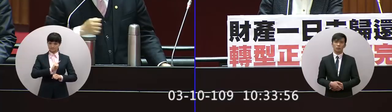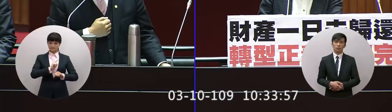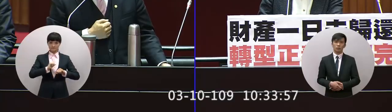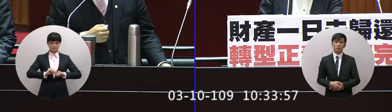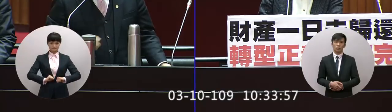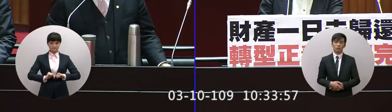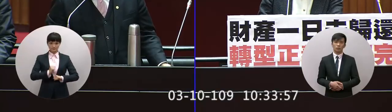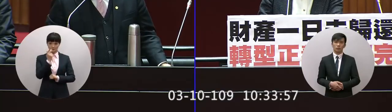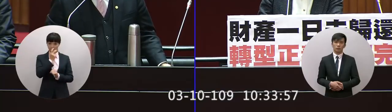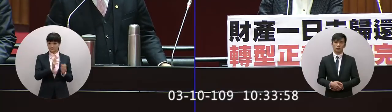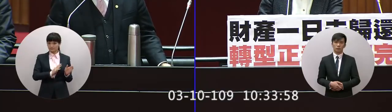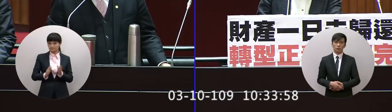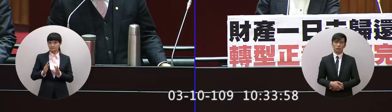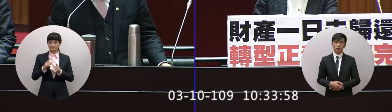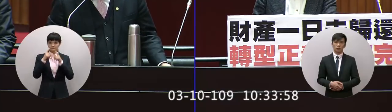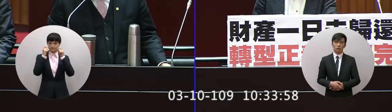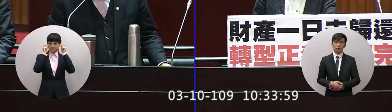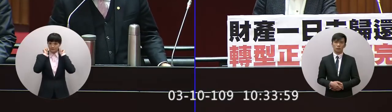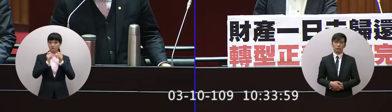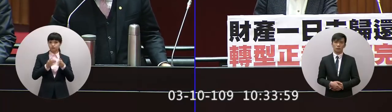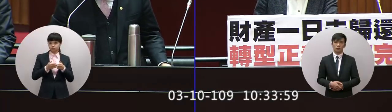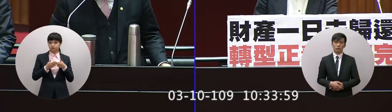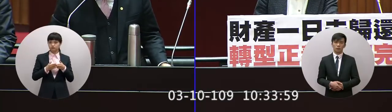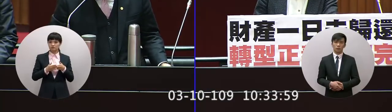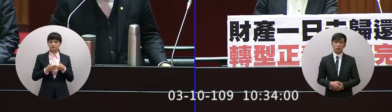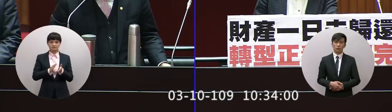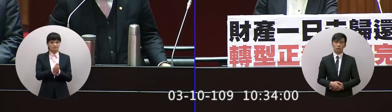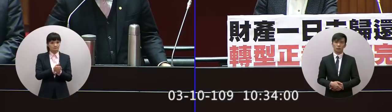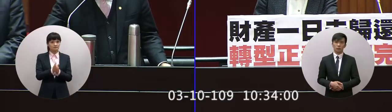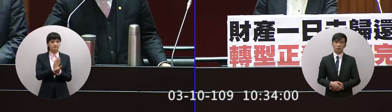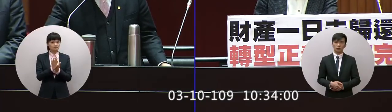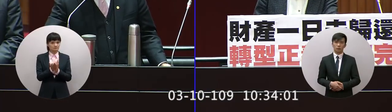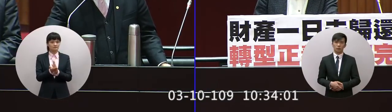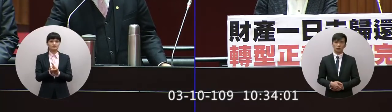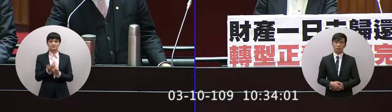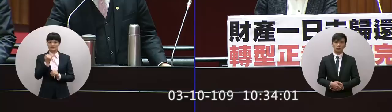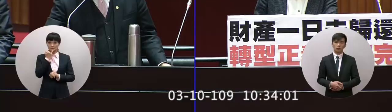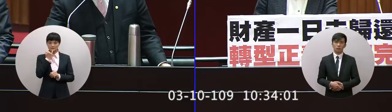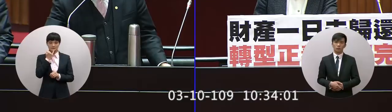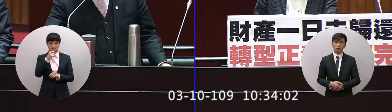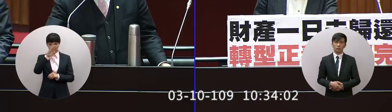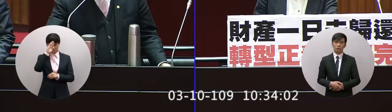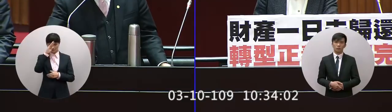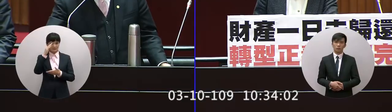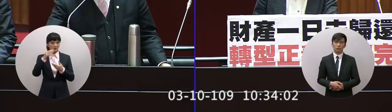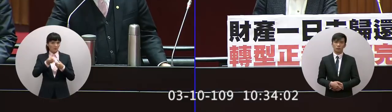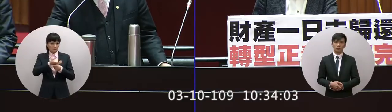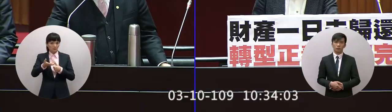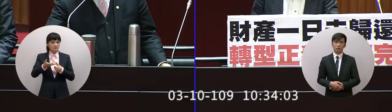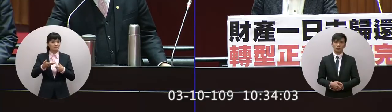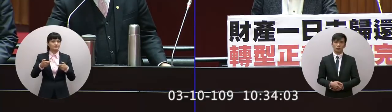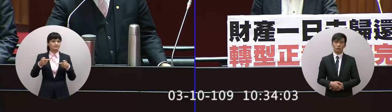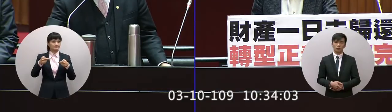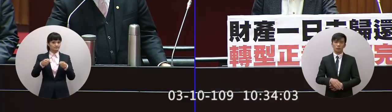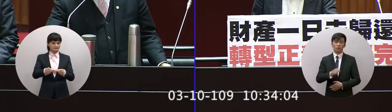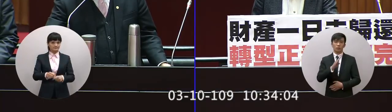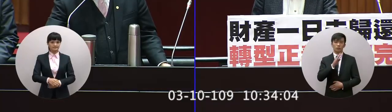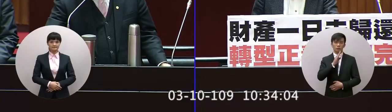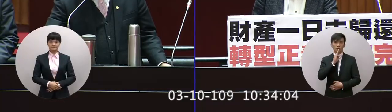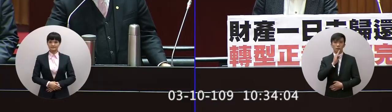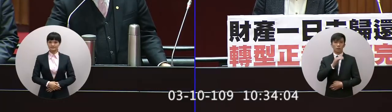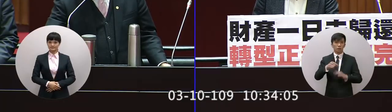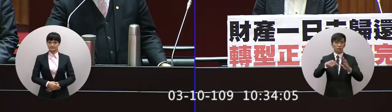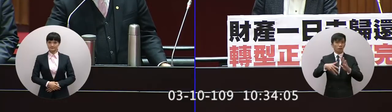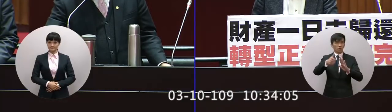及实行，会减少疫情的传递跟严重。 是，感